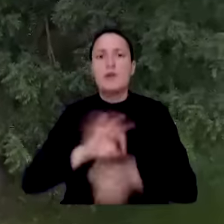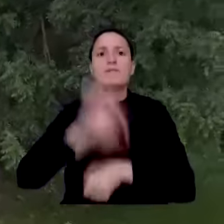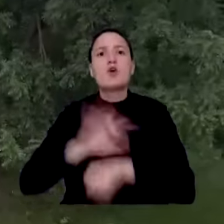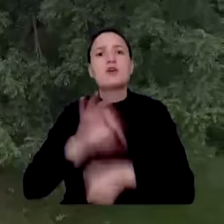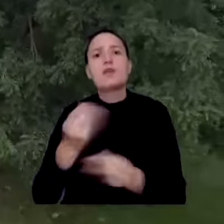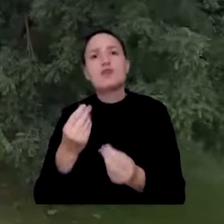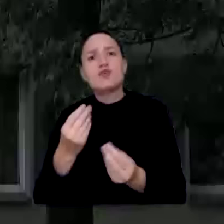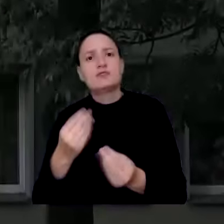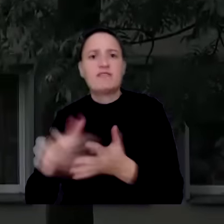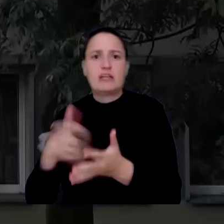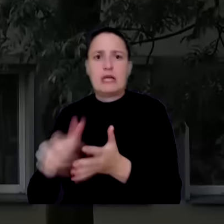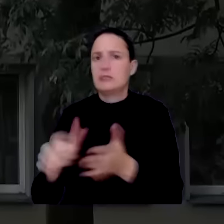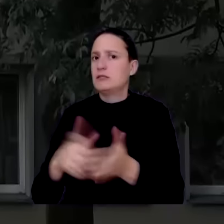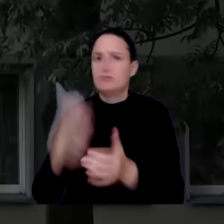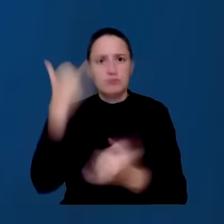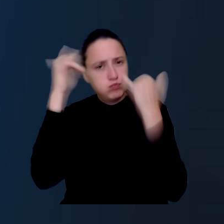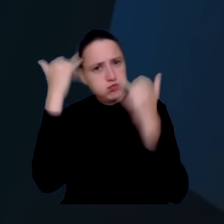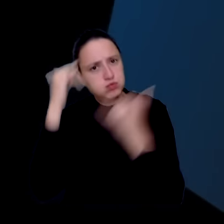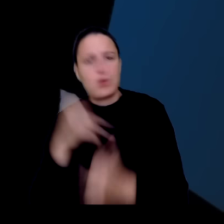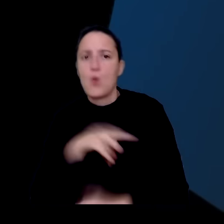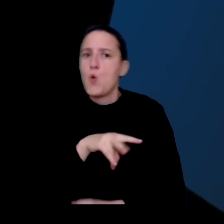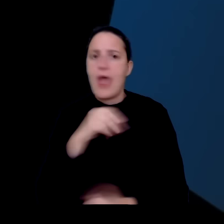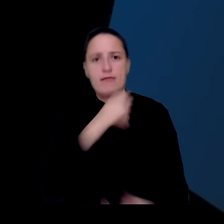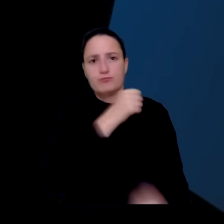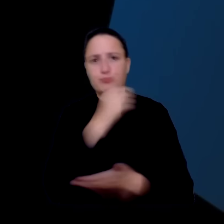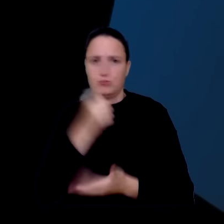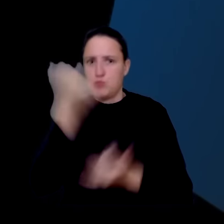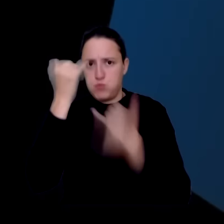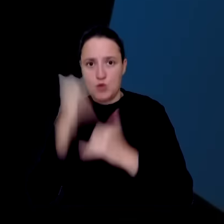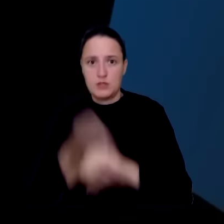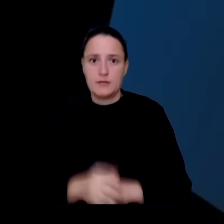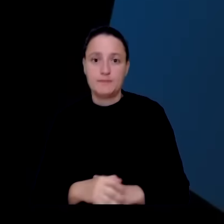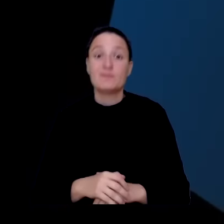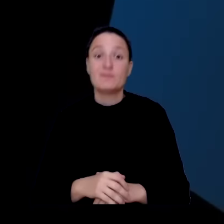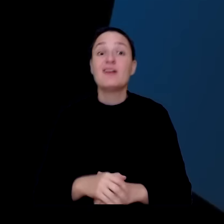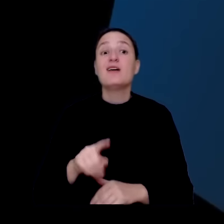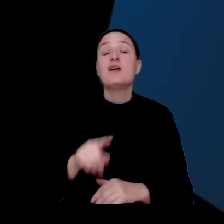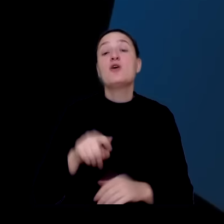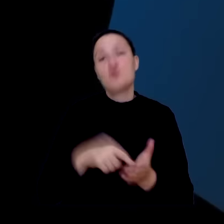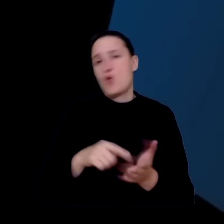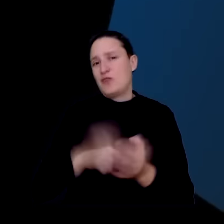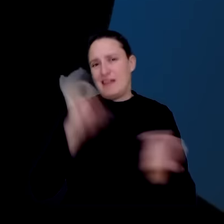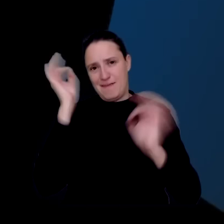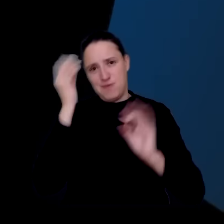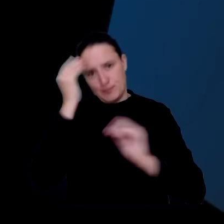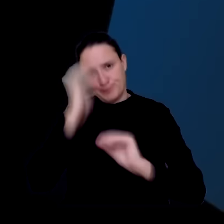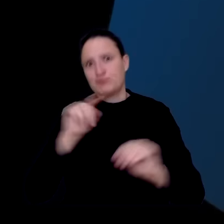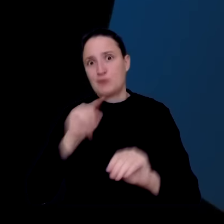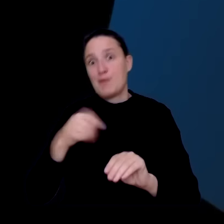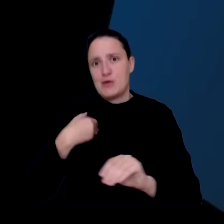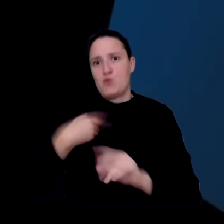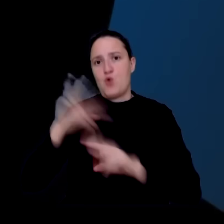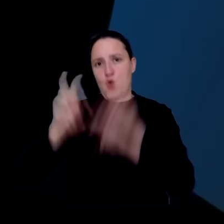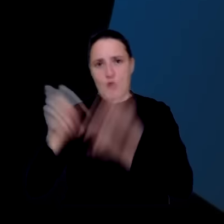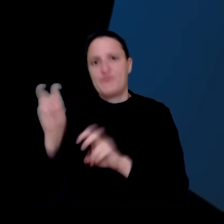przy wydatkowaniu pieniędzy ze środków europejskich. Przedkładam poniższe informacje dotyczące odpłatności za noclegi w